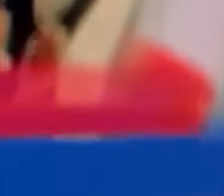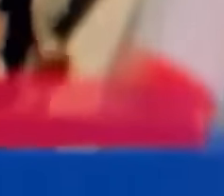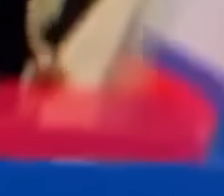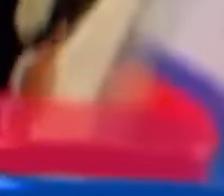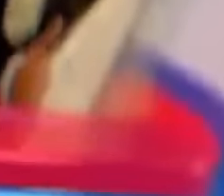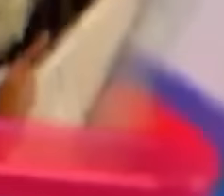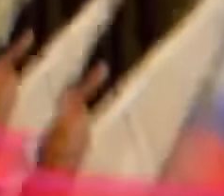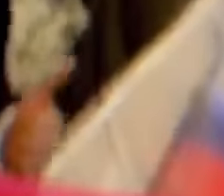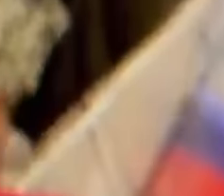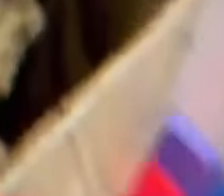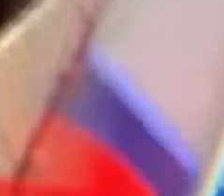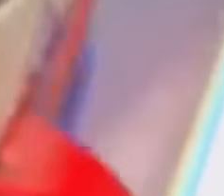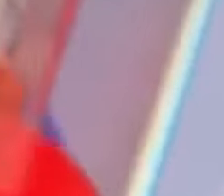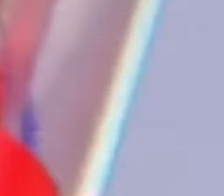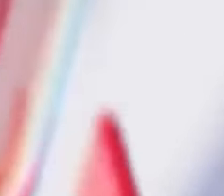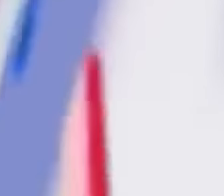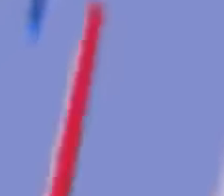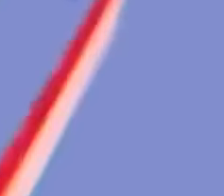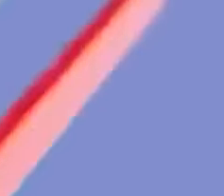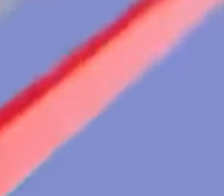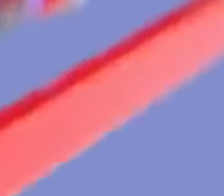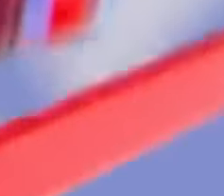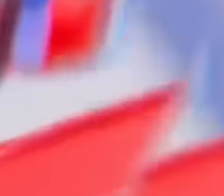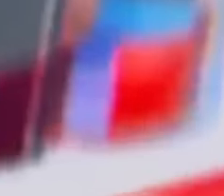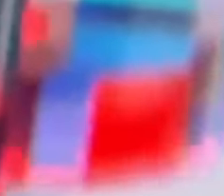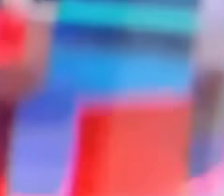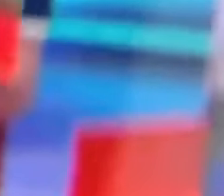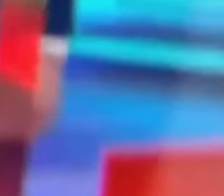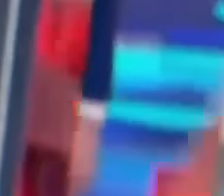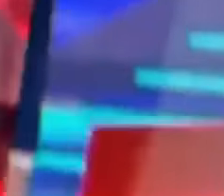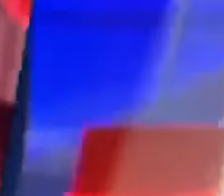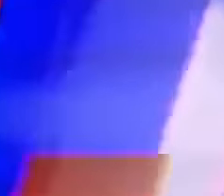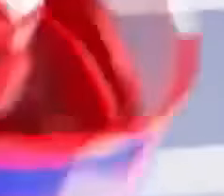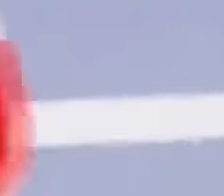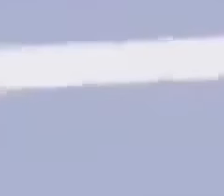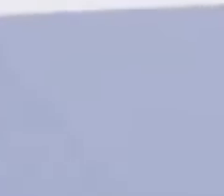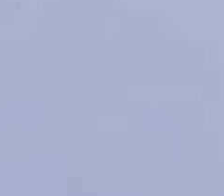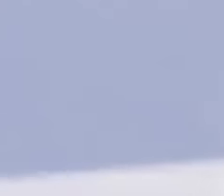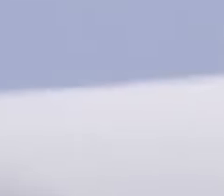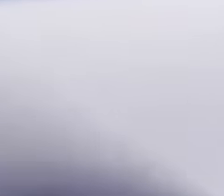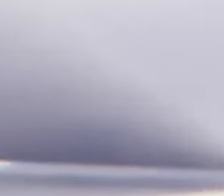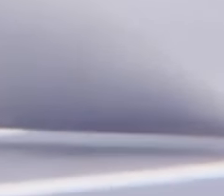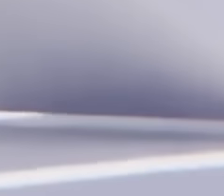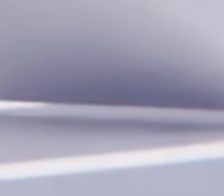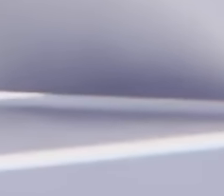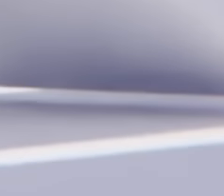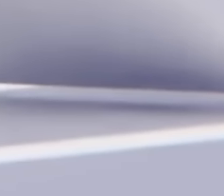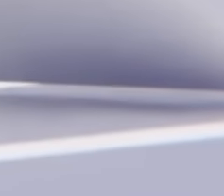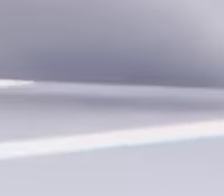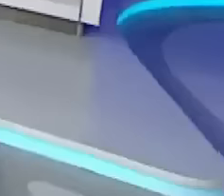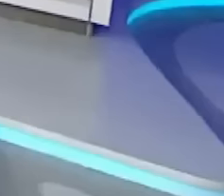live mula sa GMA Network Center. Ito ang 24 Horas.